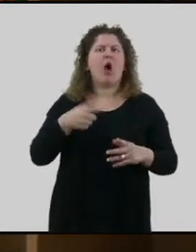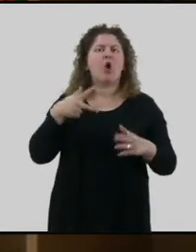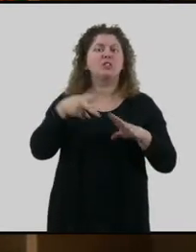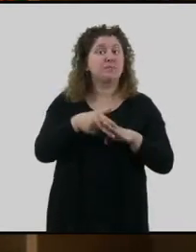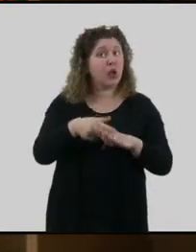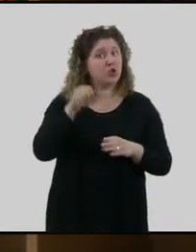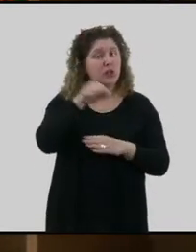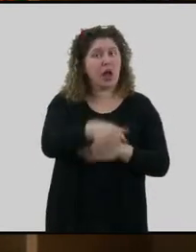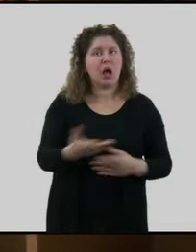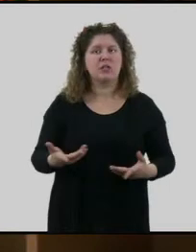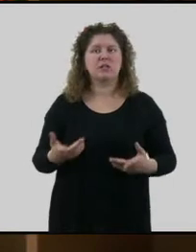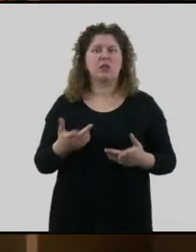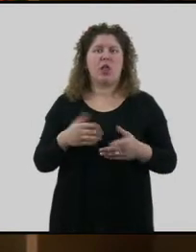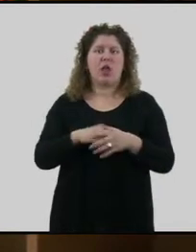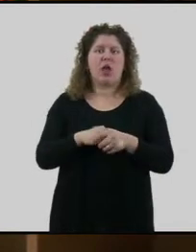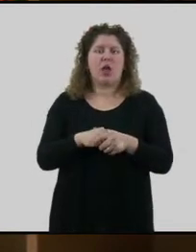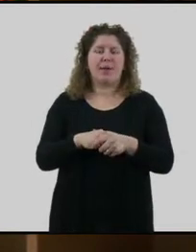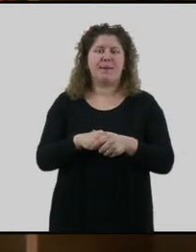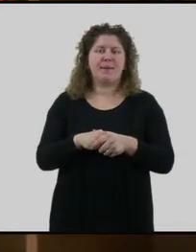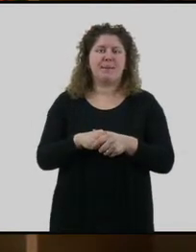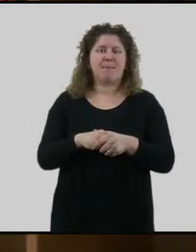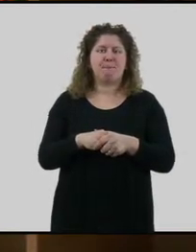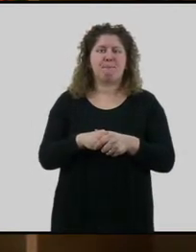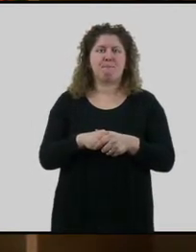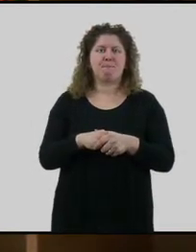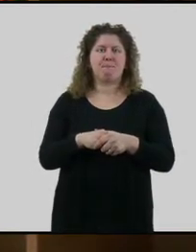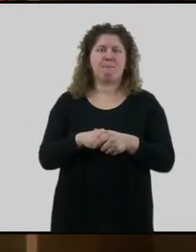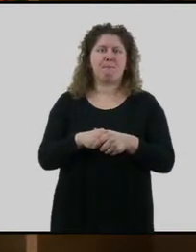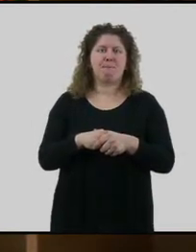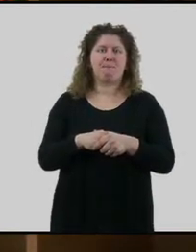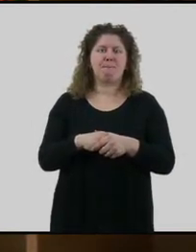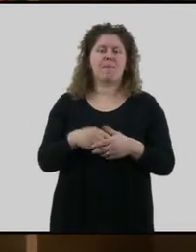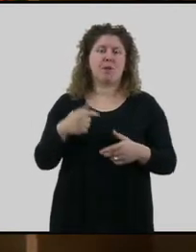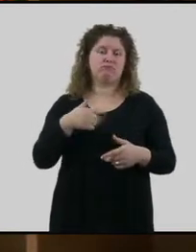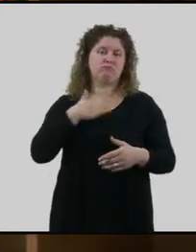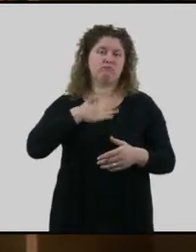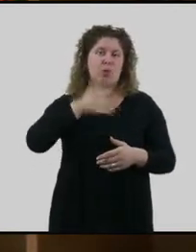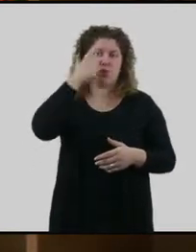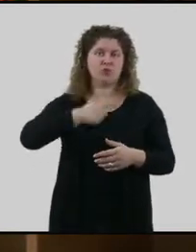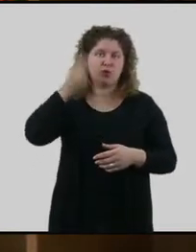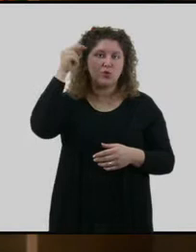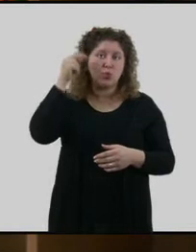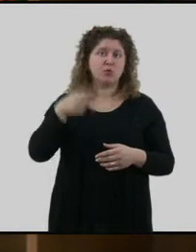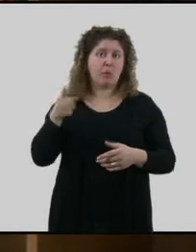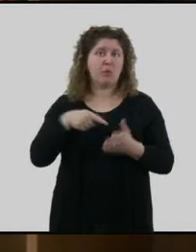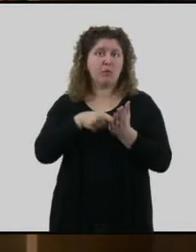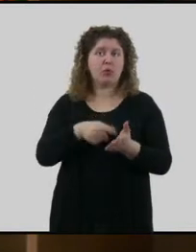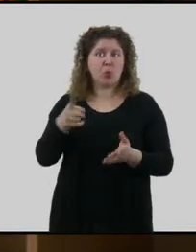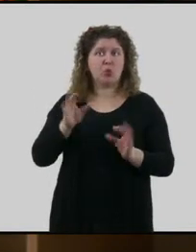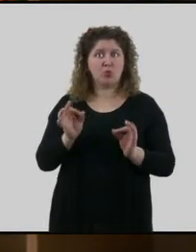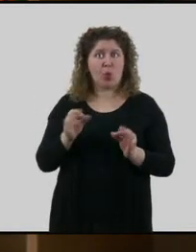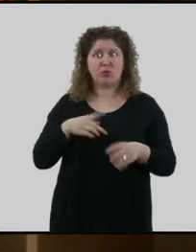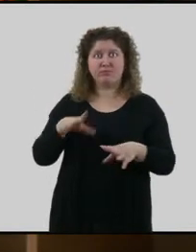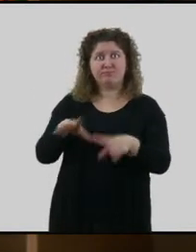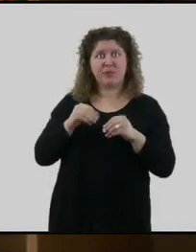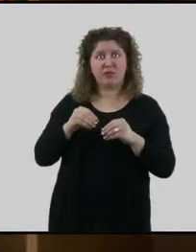vezama mladih, koje je posebno aktualno u pitanju adolescencije, kada mladi počinju ulaziti u te odnose. I moje osobno iskustvo mi je pokazalo da oni jako